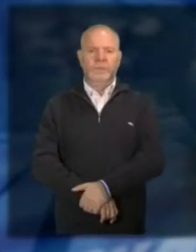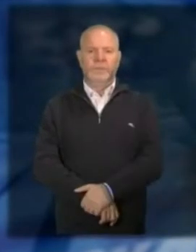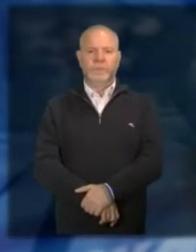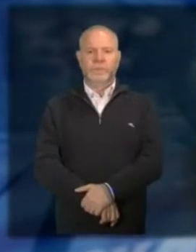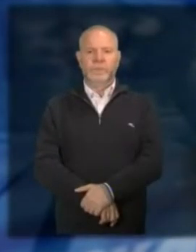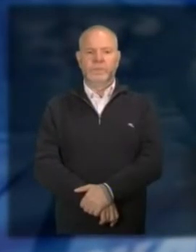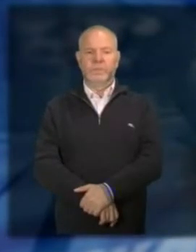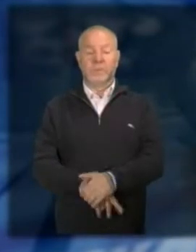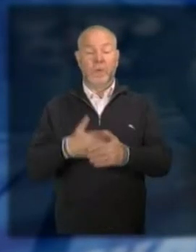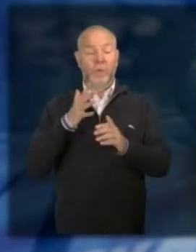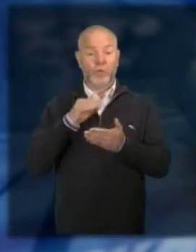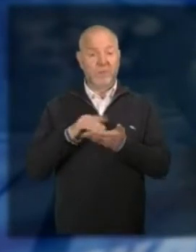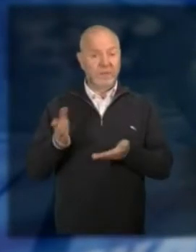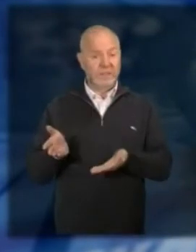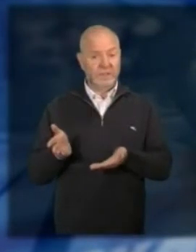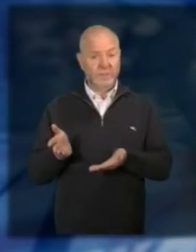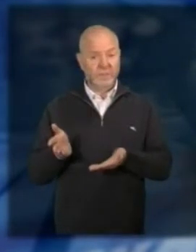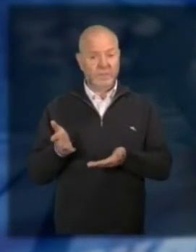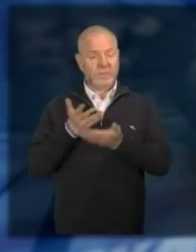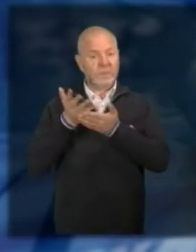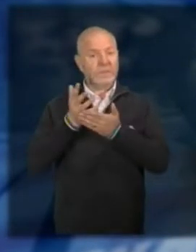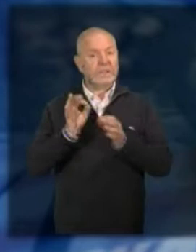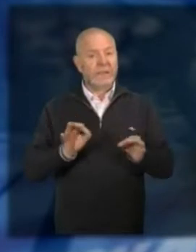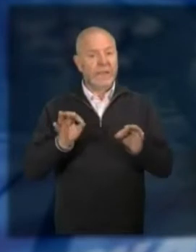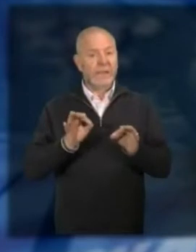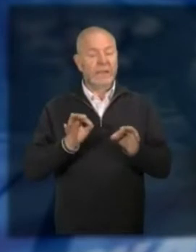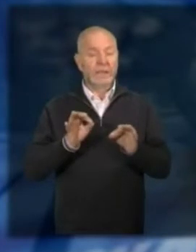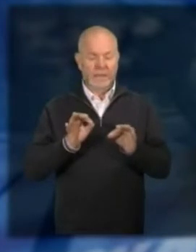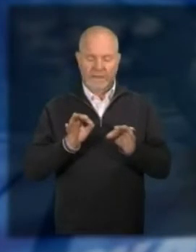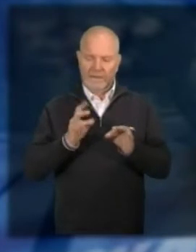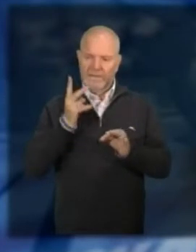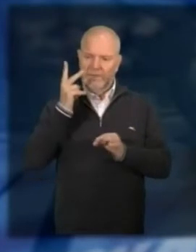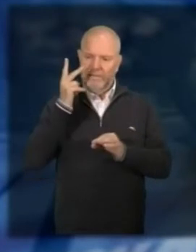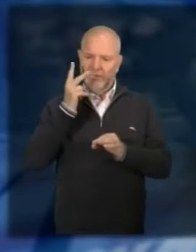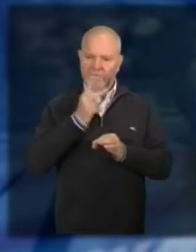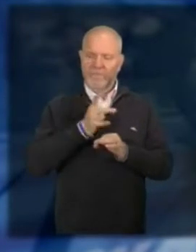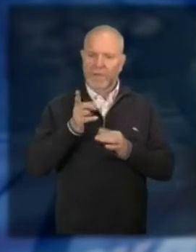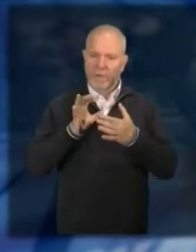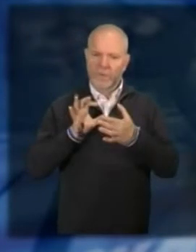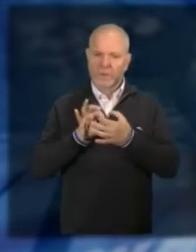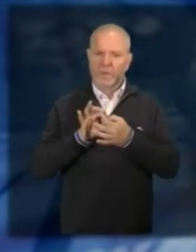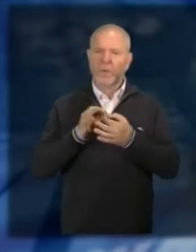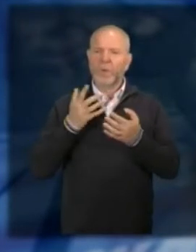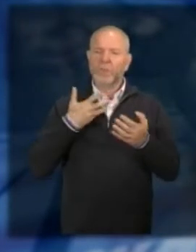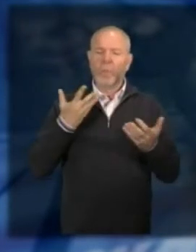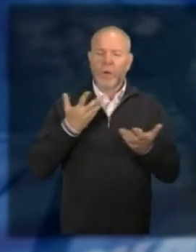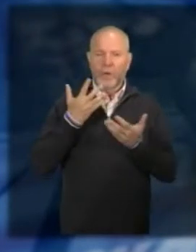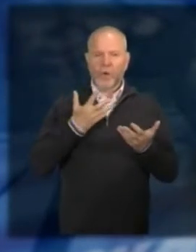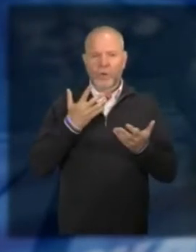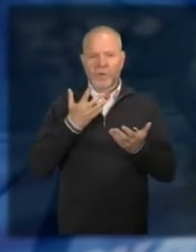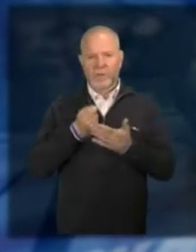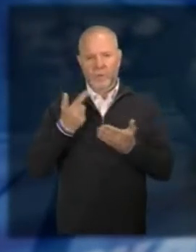persona presente quella sera a Pombia. Il magistrato è convinto di aprire un filone che non riguarda microcriminalità, ma qualcosa di ben più